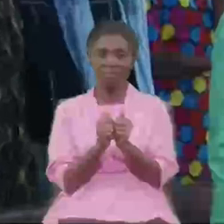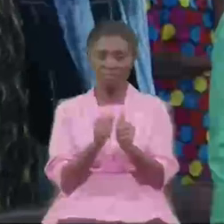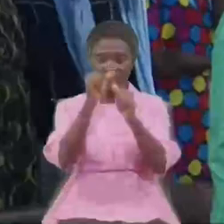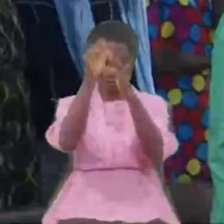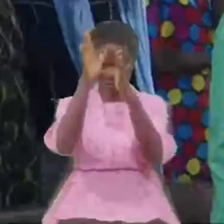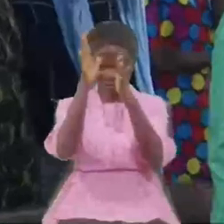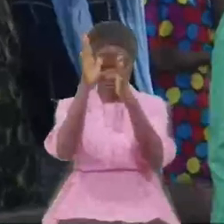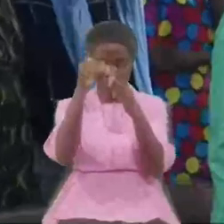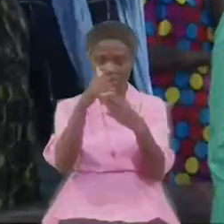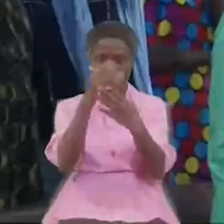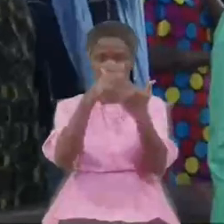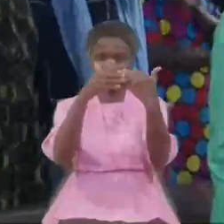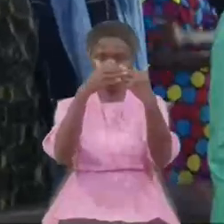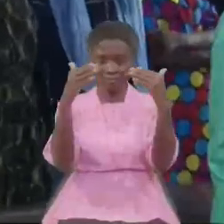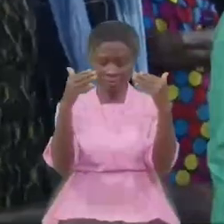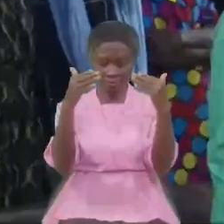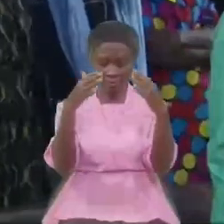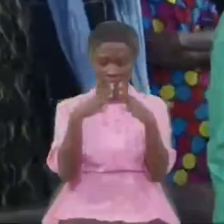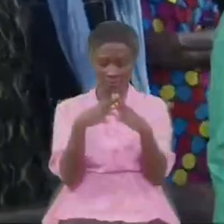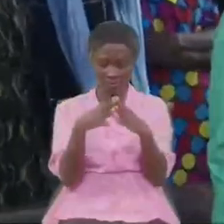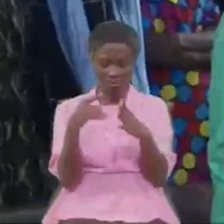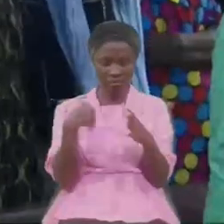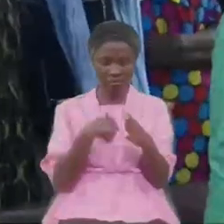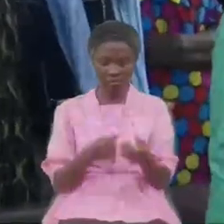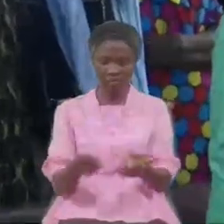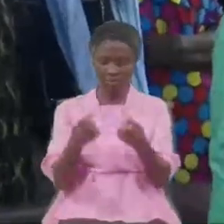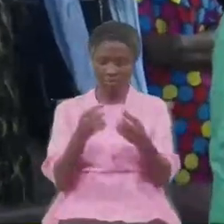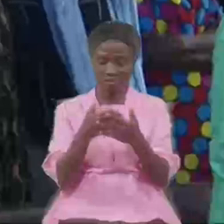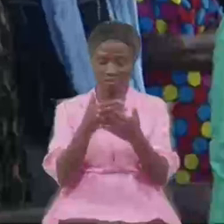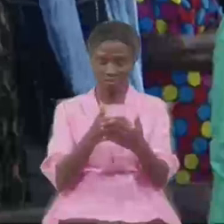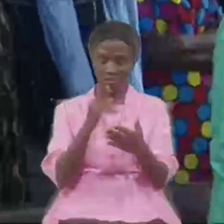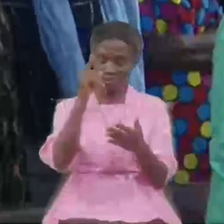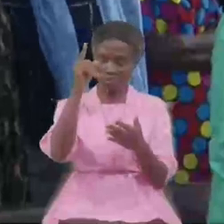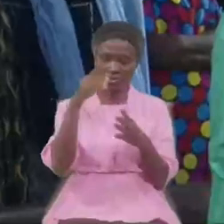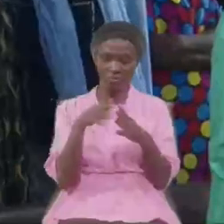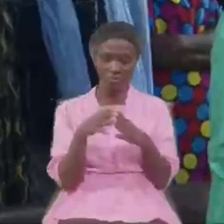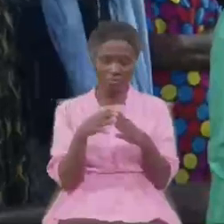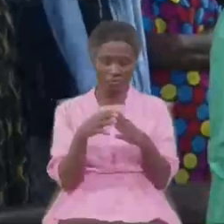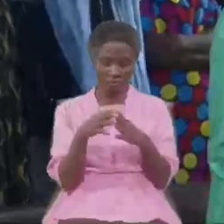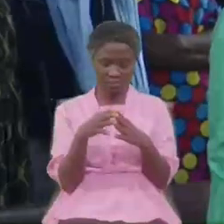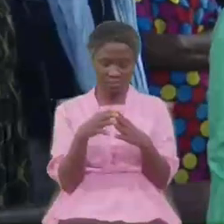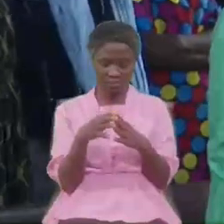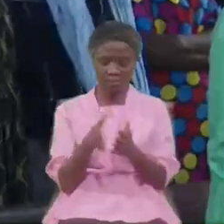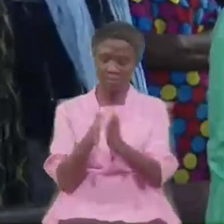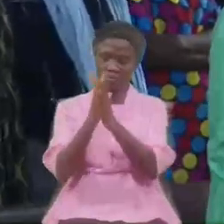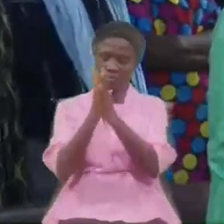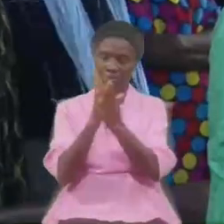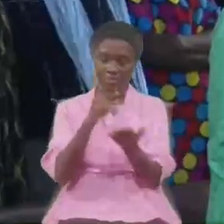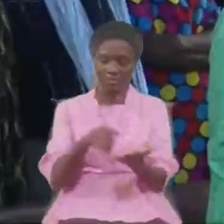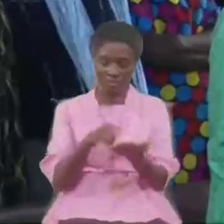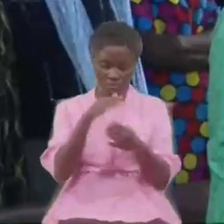Père céleste, nous venons à toi. Nous demandons ce